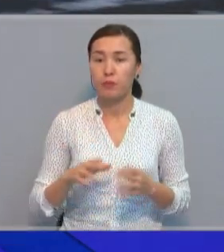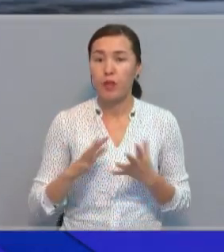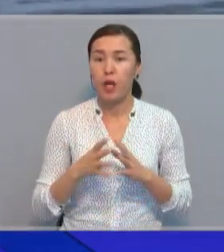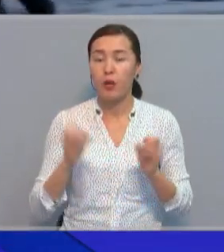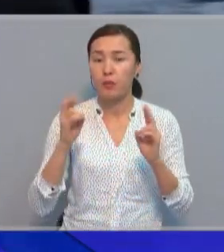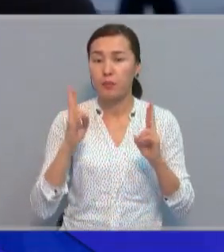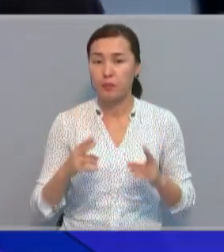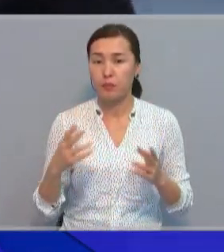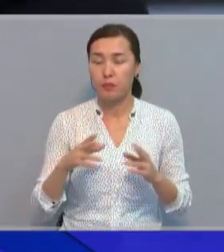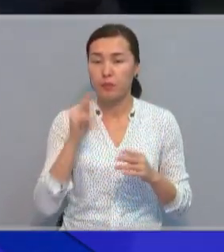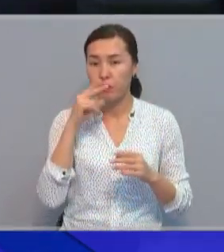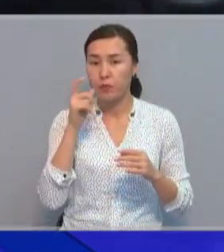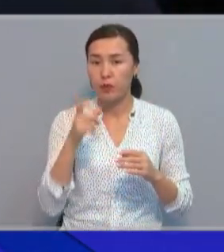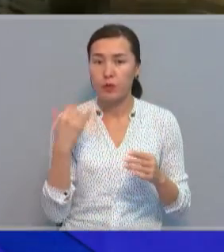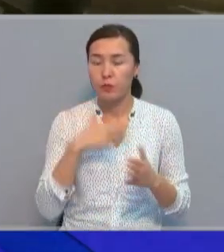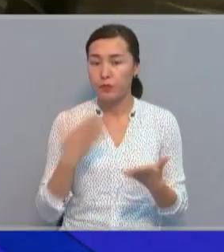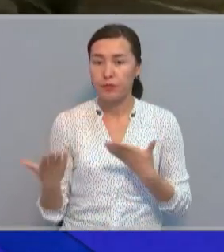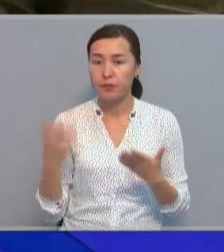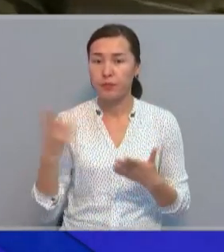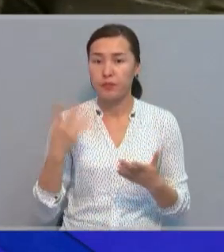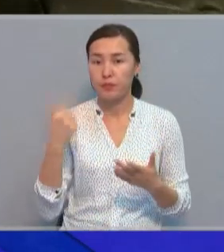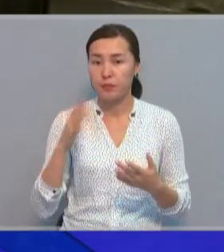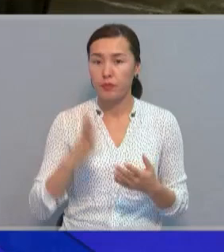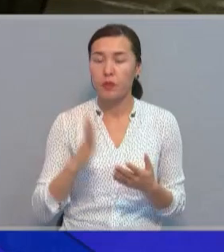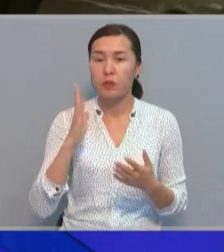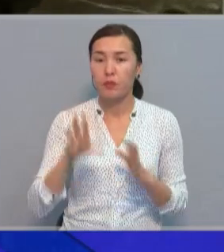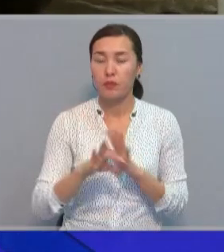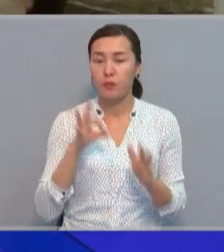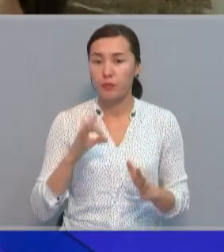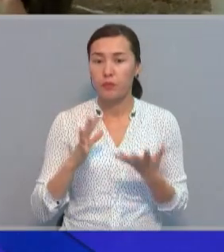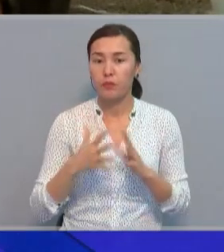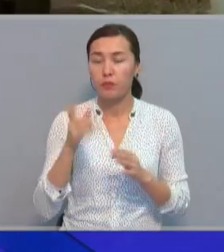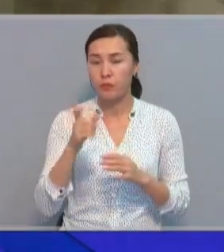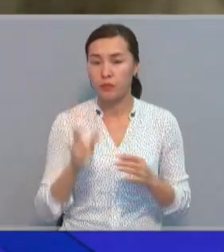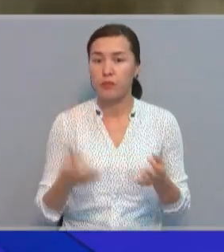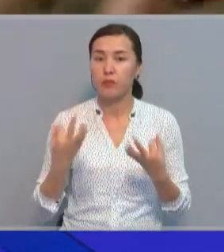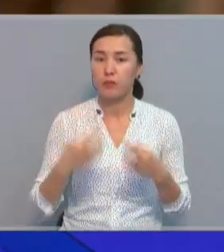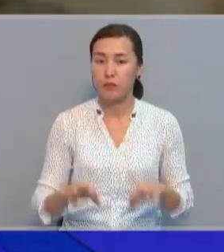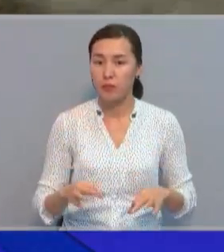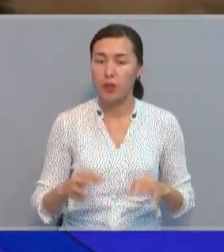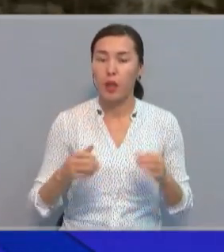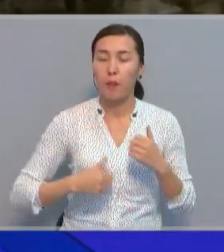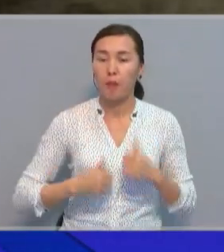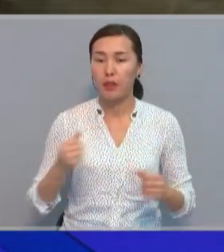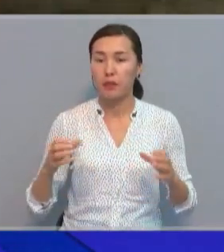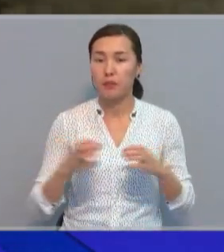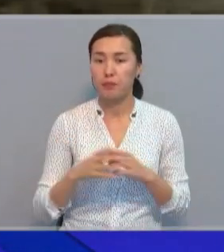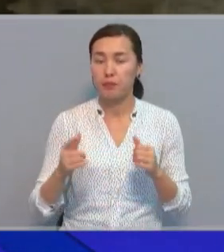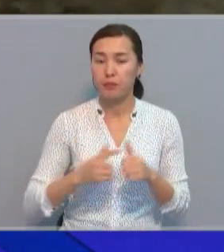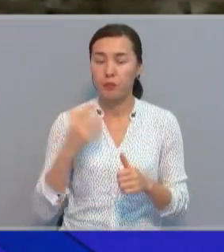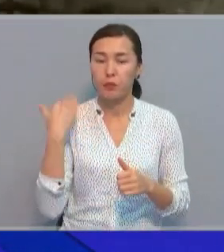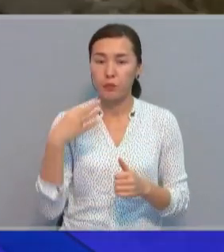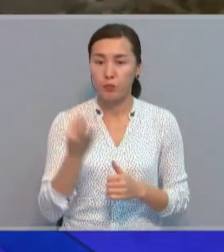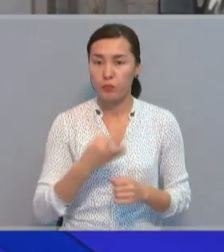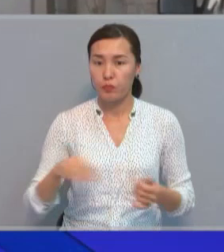агро мамандықтарға ер балаларды көбірек тарту керек деп есептейді. Алдағы сайлауға ауыл халықтық демократиялық патриоттық партиясының атынан